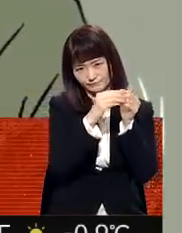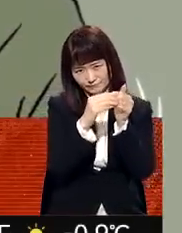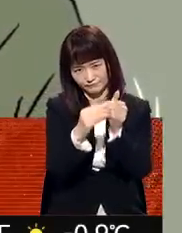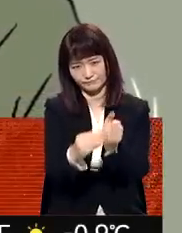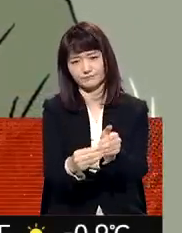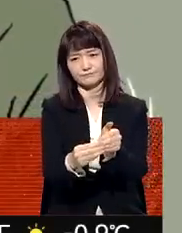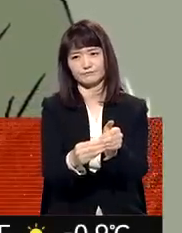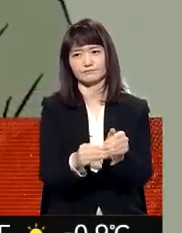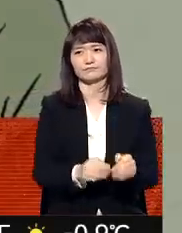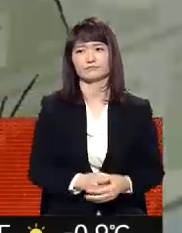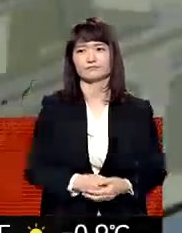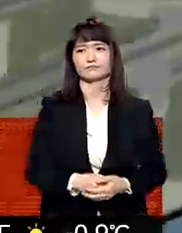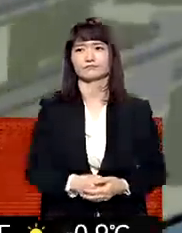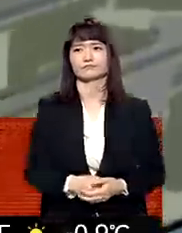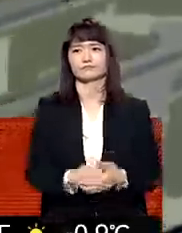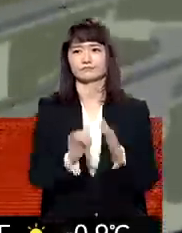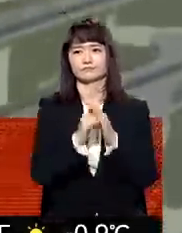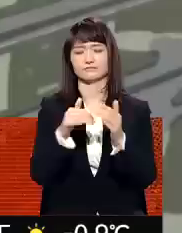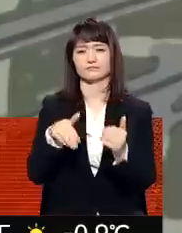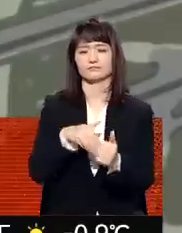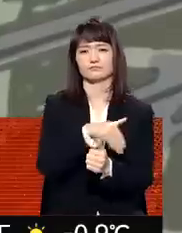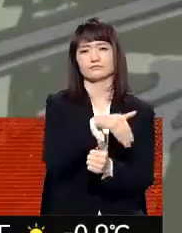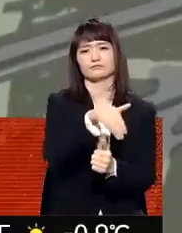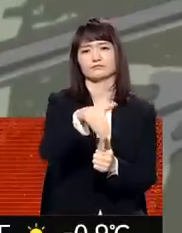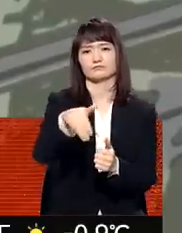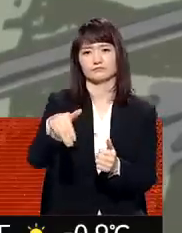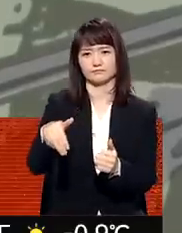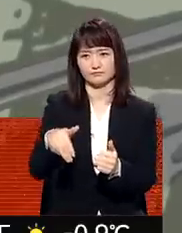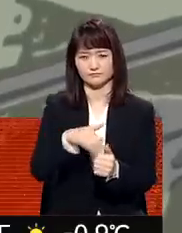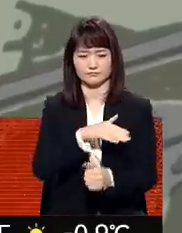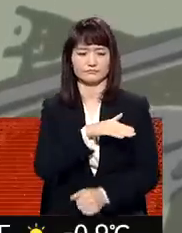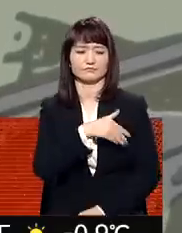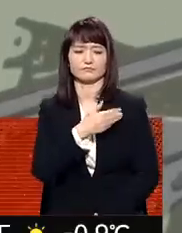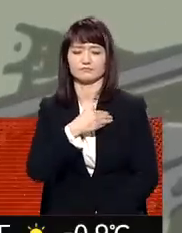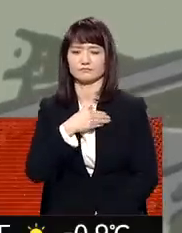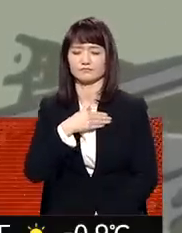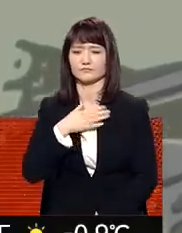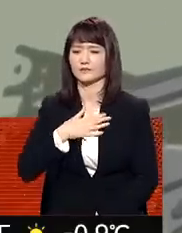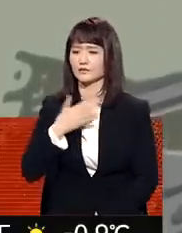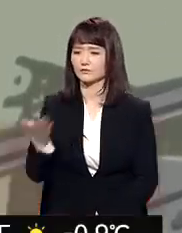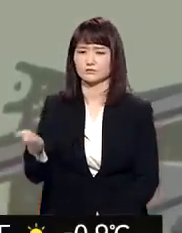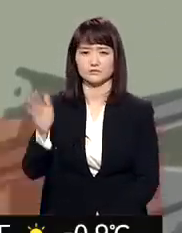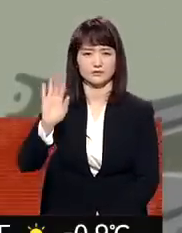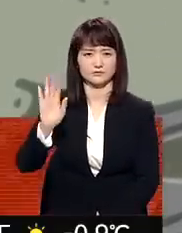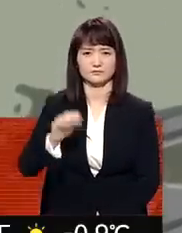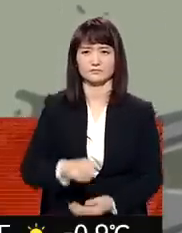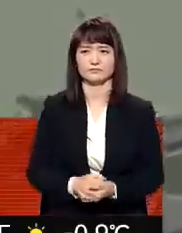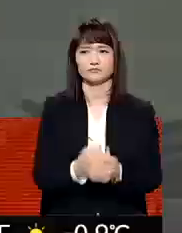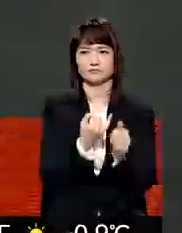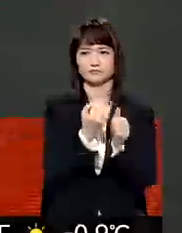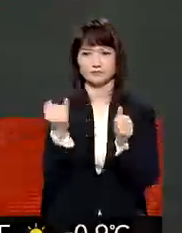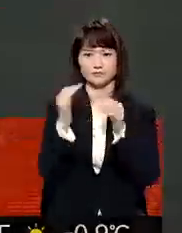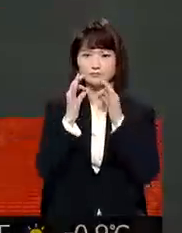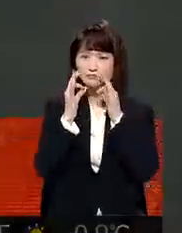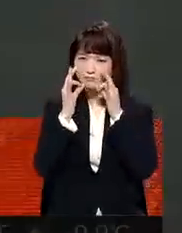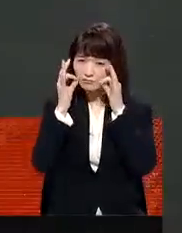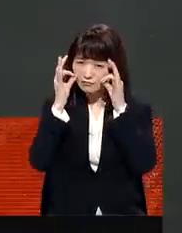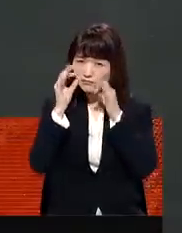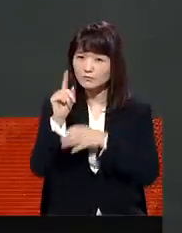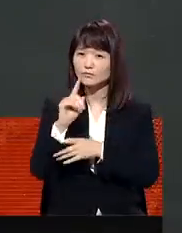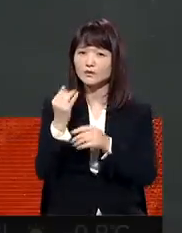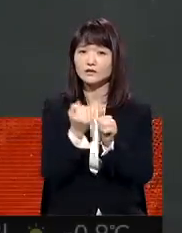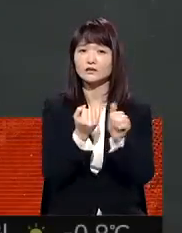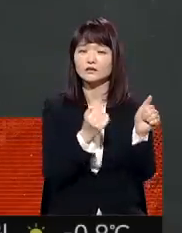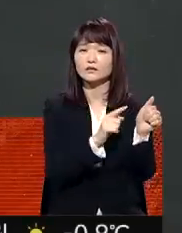데리고 가면서 가족과 주위 사람들에게 남편의 외도는 전혀 알리지 않았습니다이 부인의 정성일까요 남편은